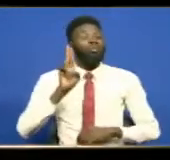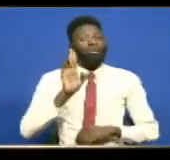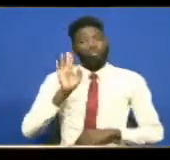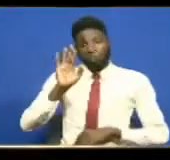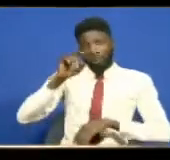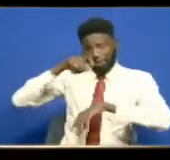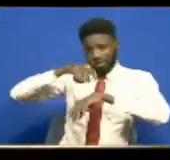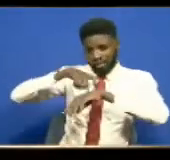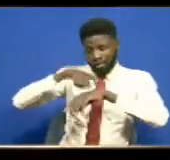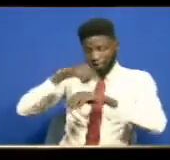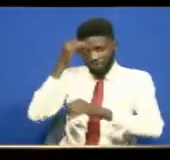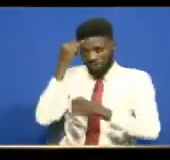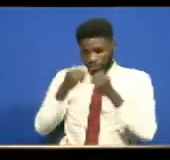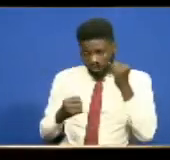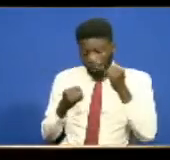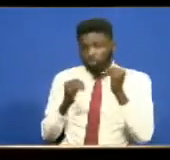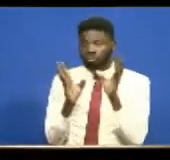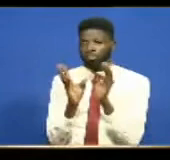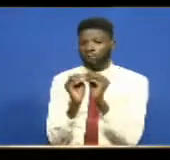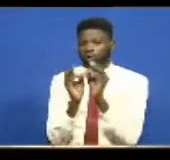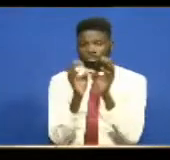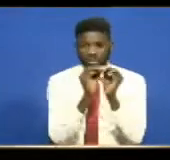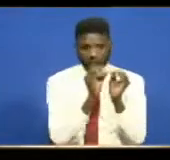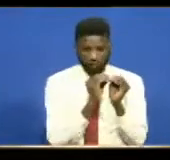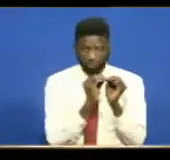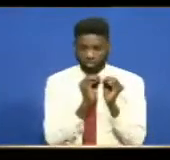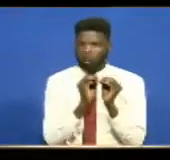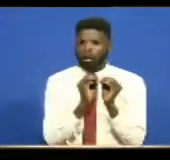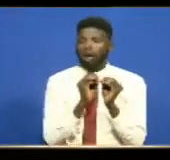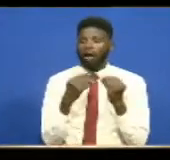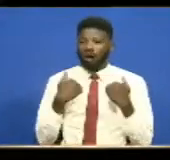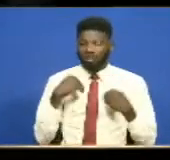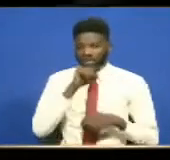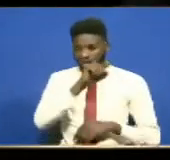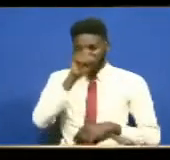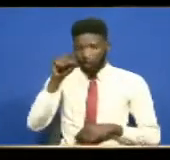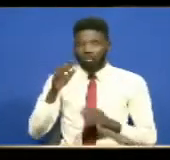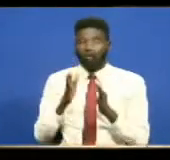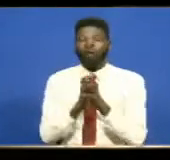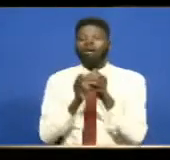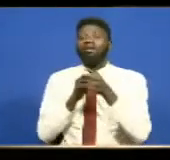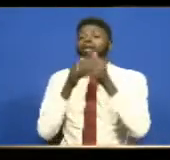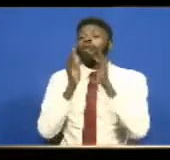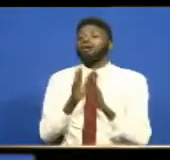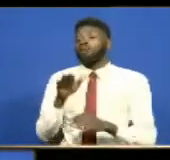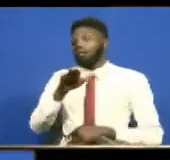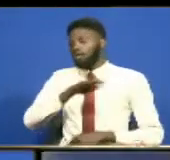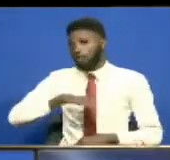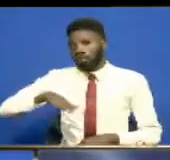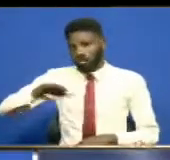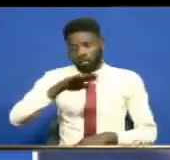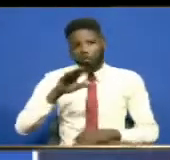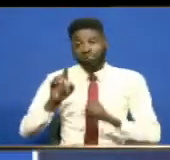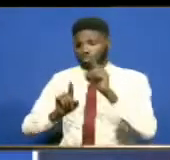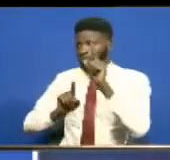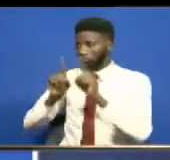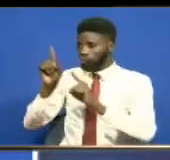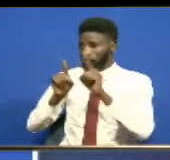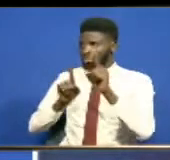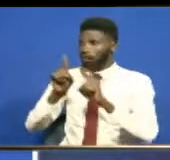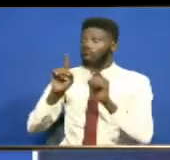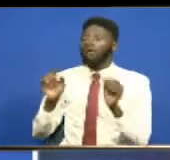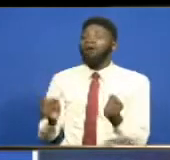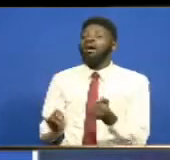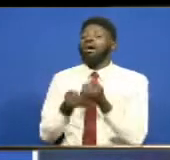mwisho mwisho ambapo anafanya mikutano ya hapa na pale na viongozi katika eneo hili. Ni ziara ambayo imechangia sana na kupigia